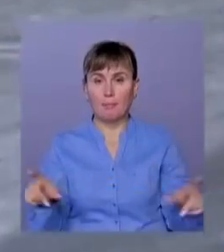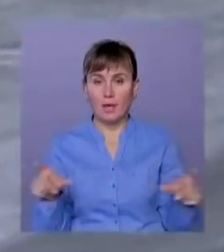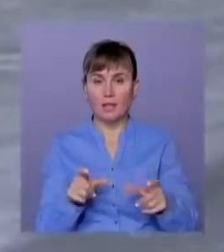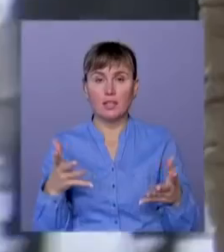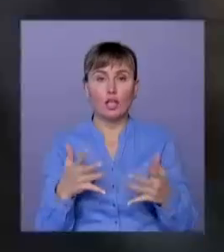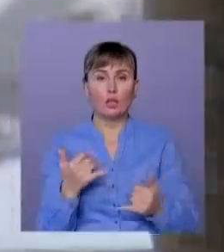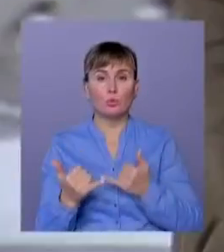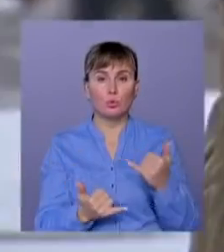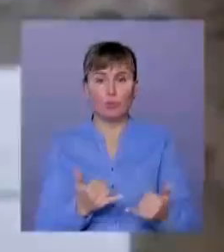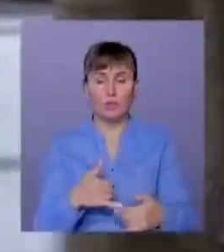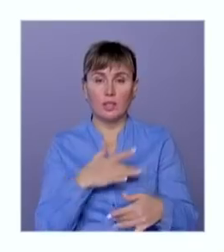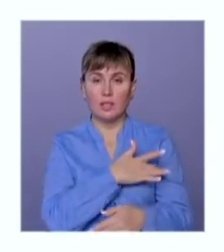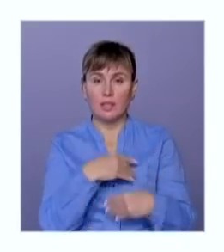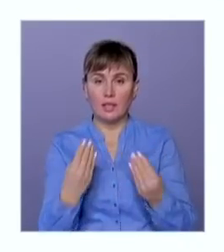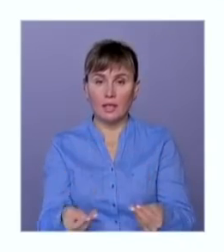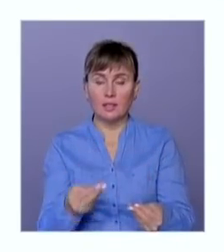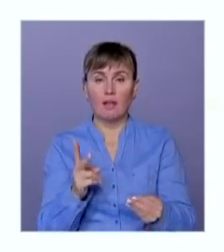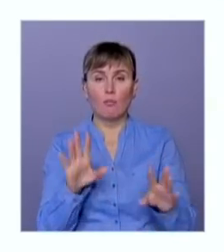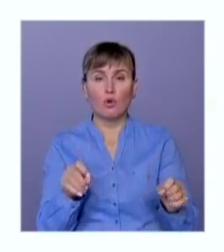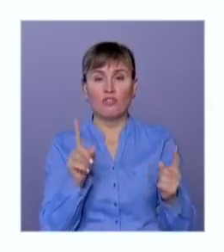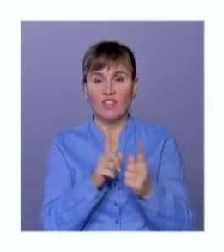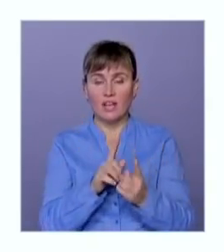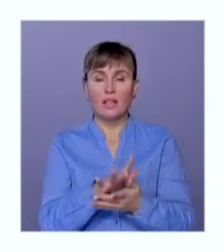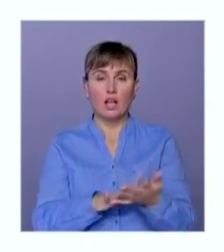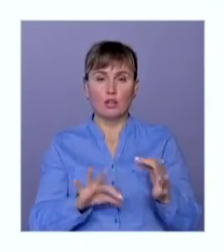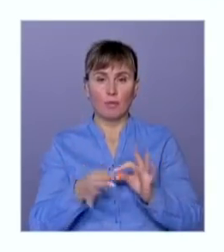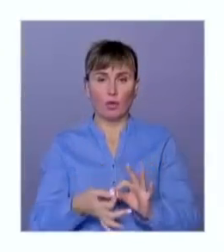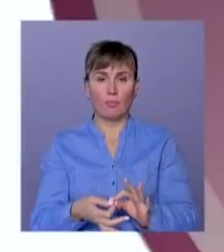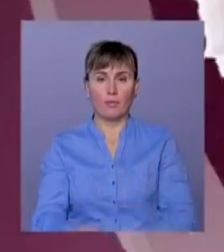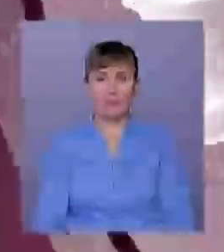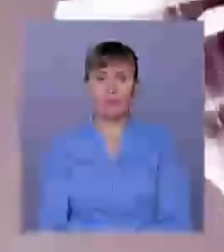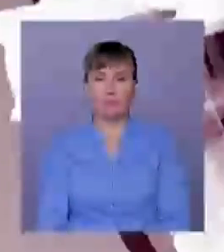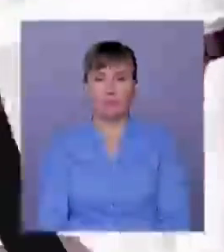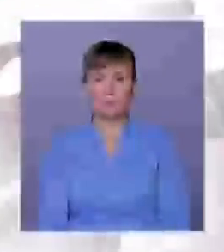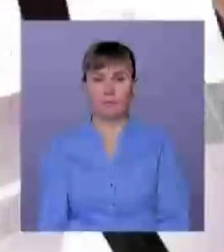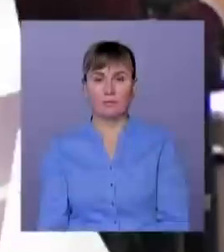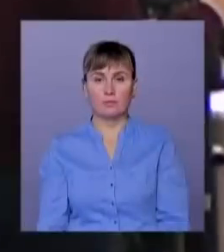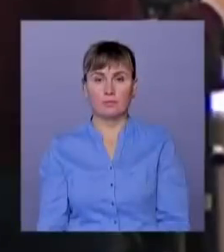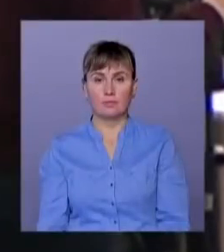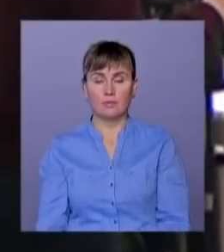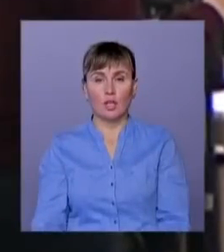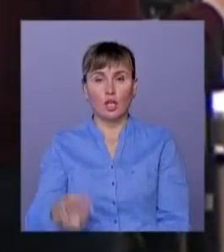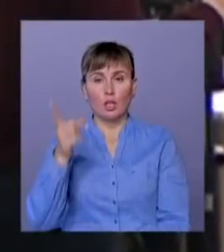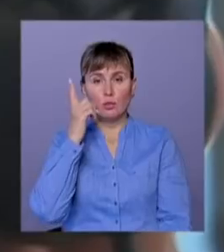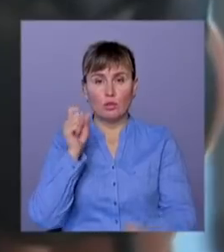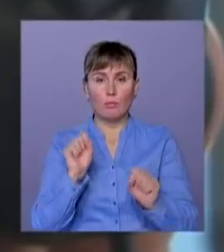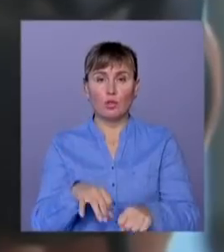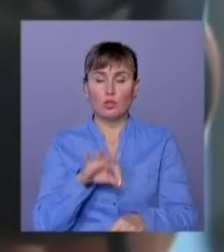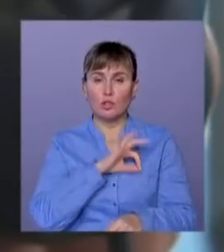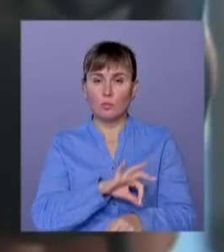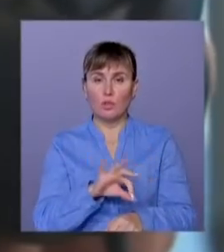они предлагают и кого можно встретить на площадках, знает Жанна Хабдулхабар. Сотовый телефон, его можно использовать